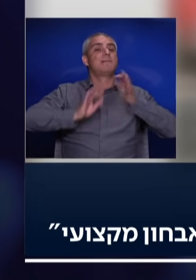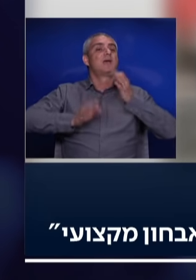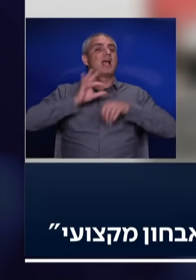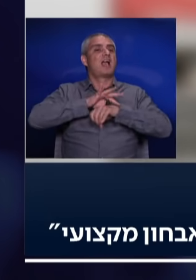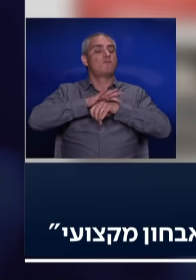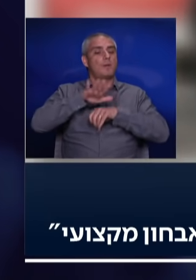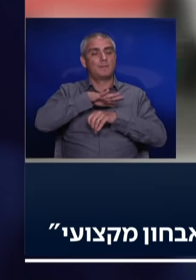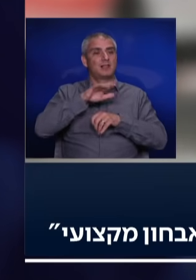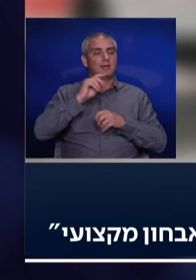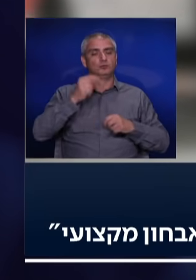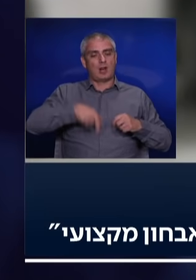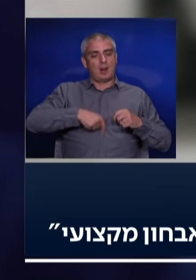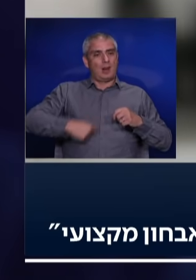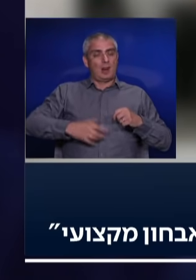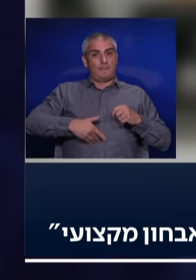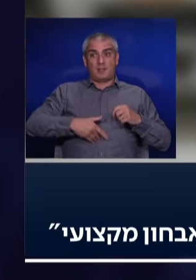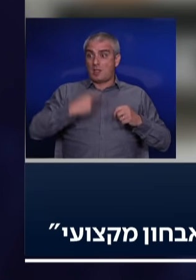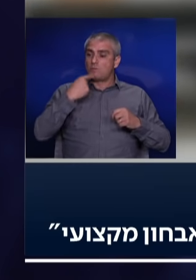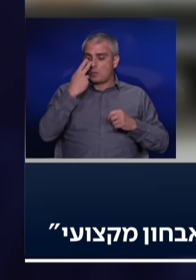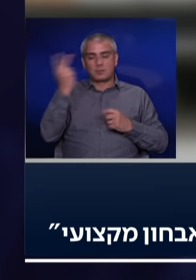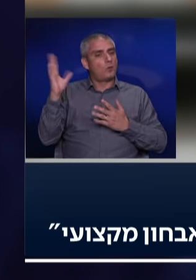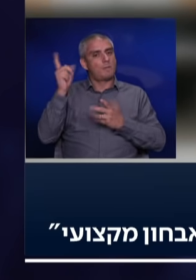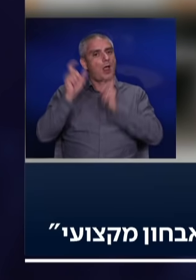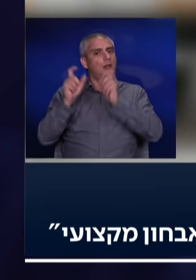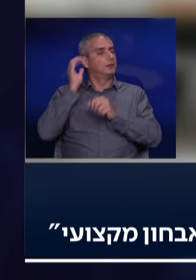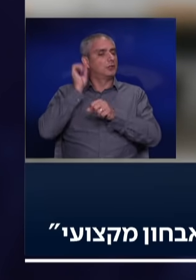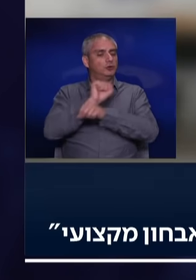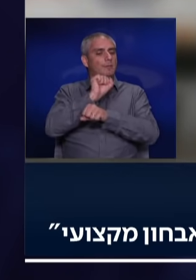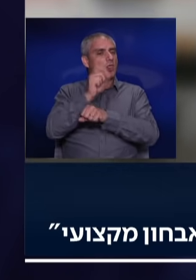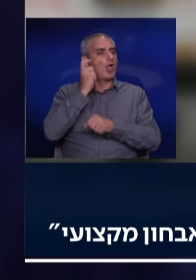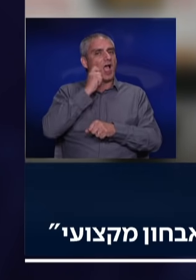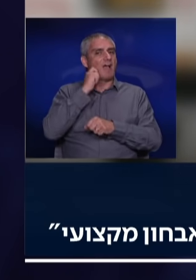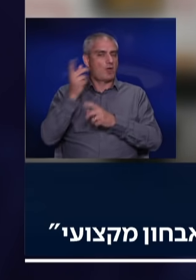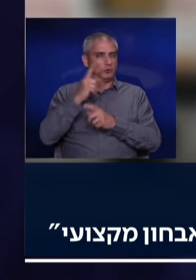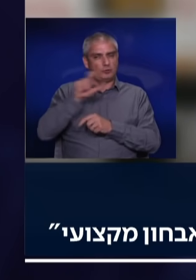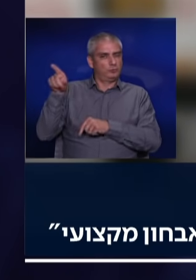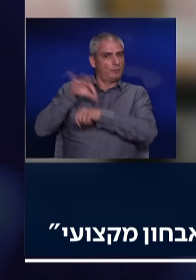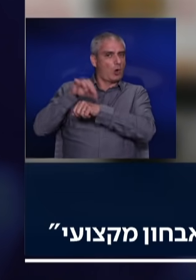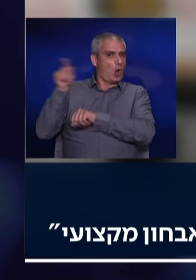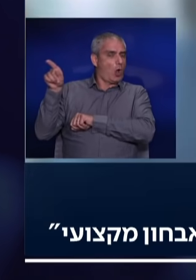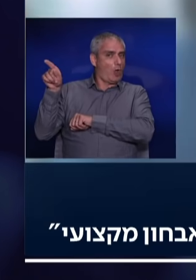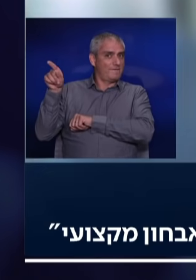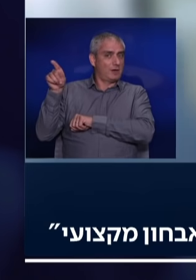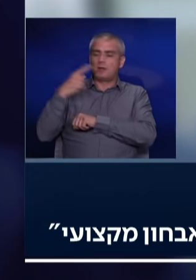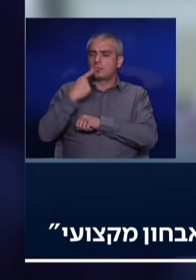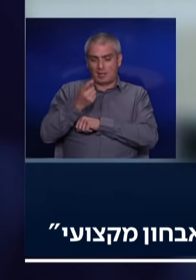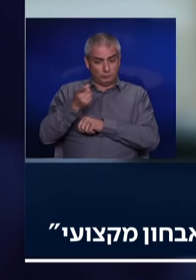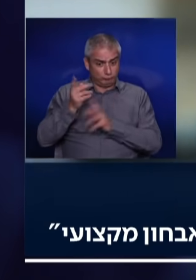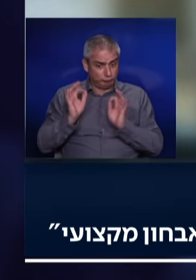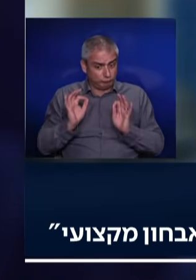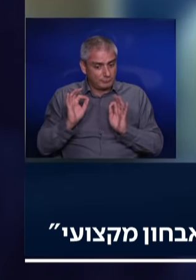מתחום הגסטרולוגיה, אמרו להם, תראו את מה שאנשים התלוננו, את העבירות שמיוחסות לאותו רופא, תגידו לנו, האם